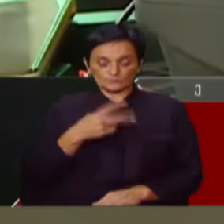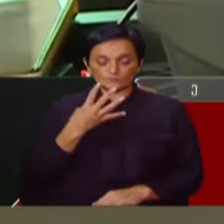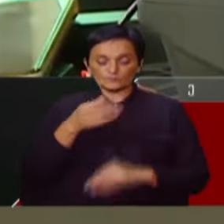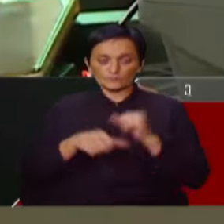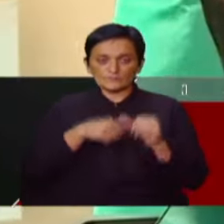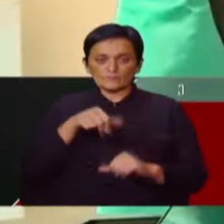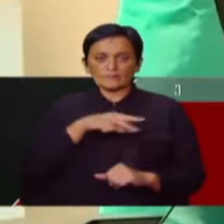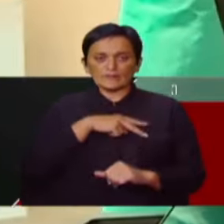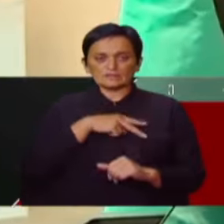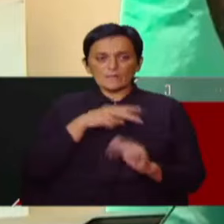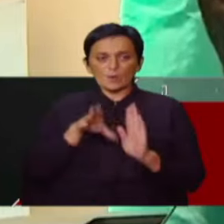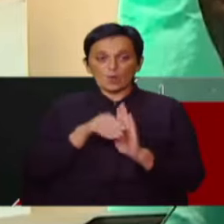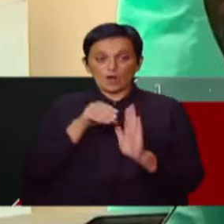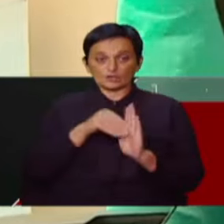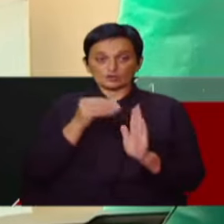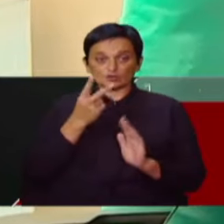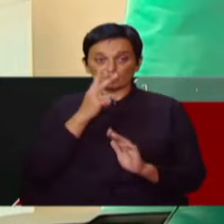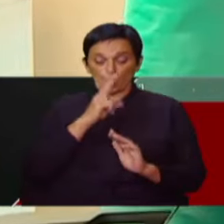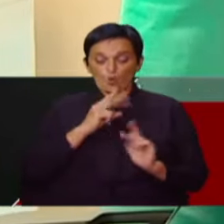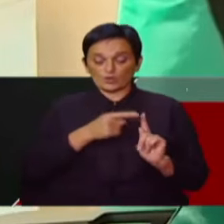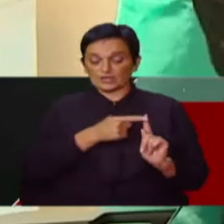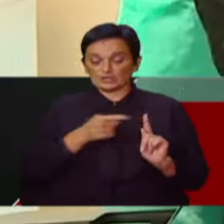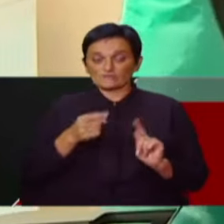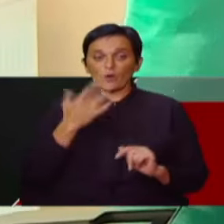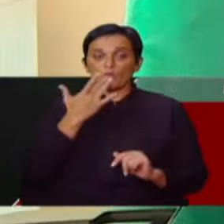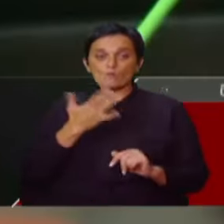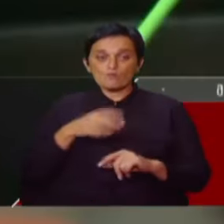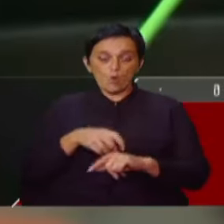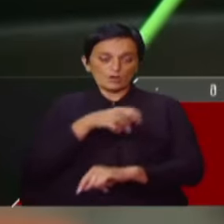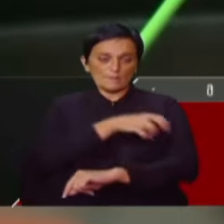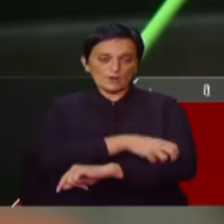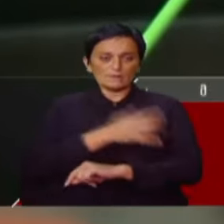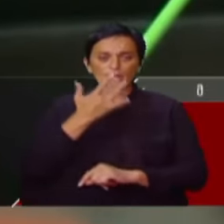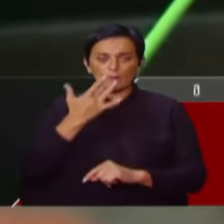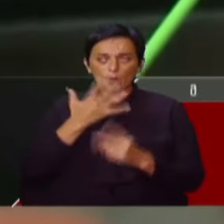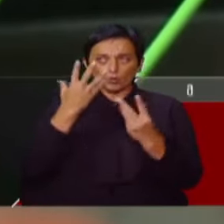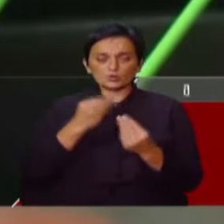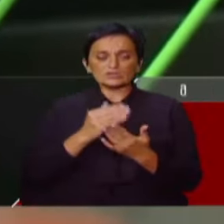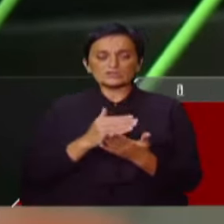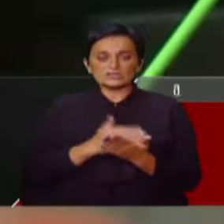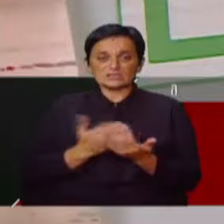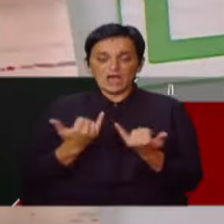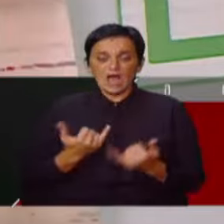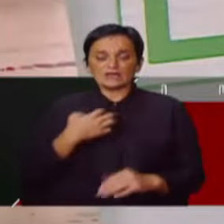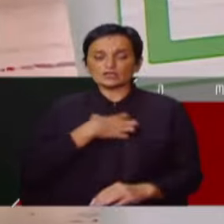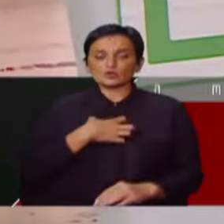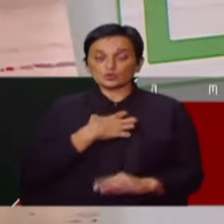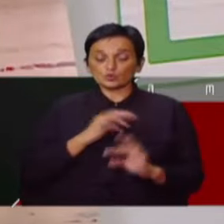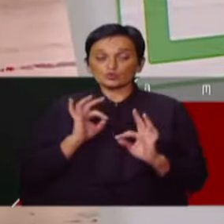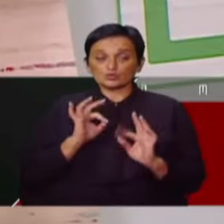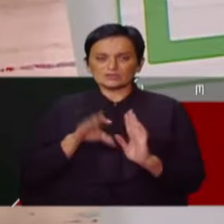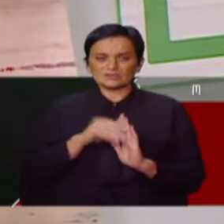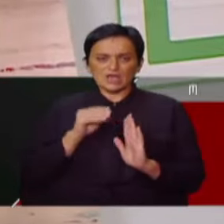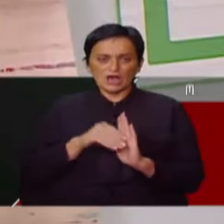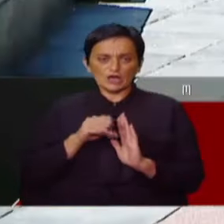2024 წლის საპარლამენტო არჩევნებამდე 2 თვე რჩება. პოლიტიკური პარტიების პოლიტიკურ დღესწესრიგსაც ახლა ძირითადად სწორედ